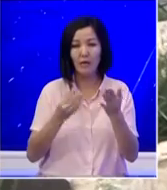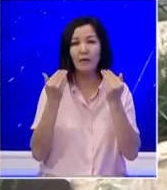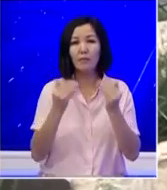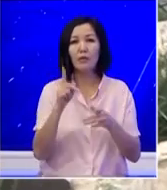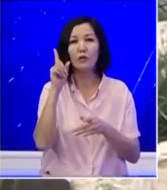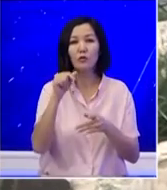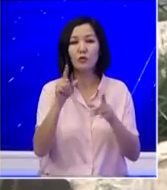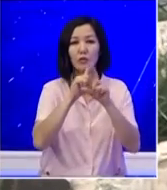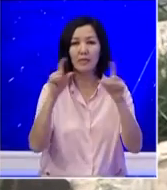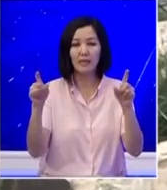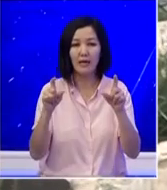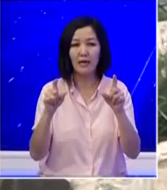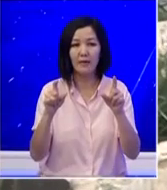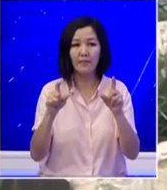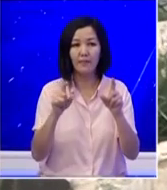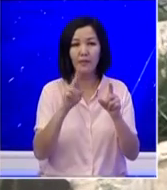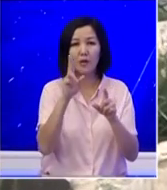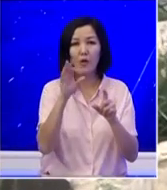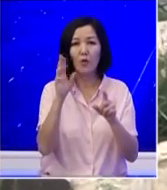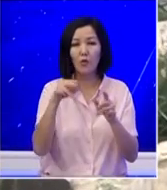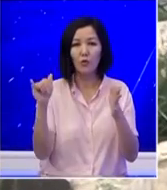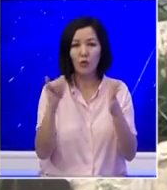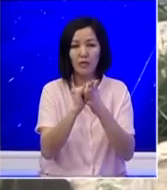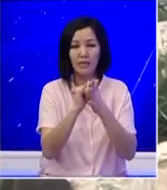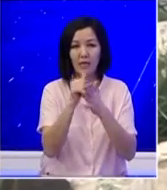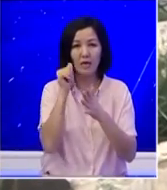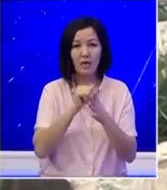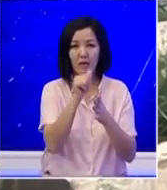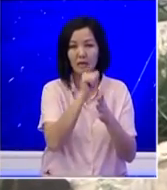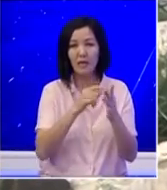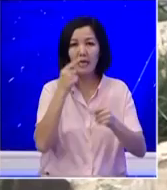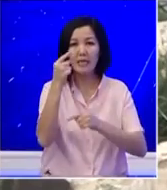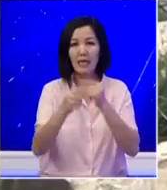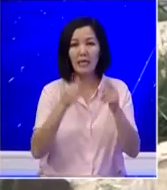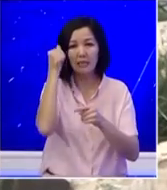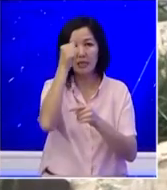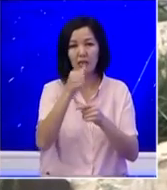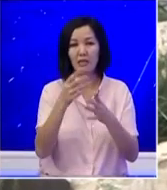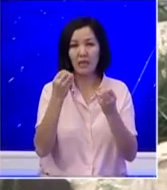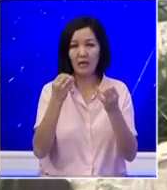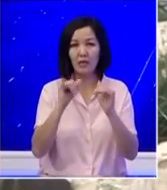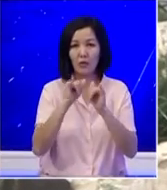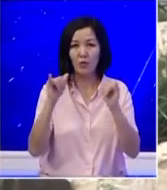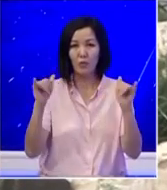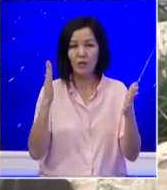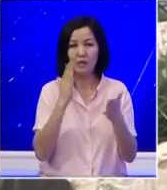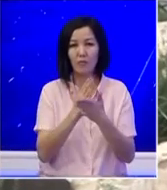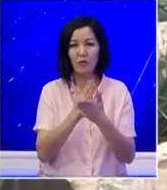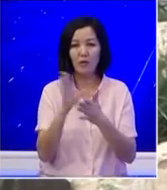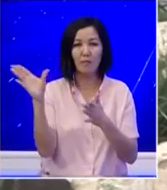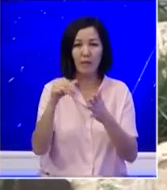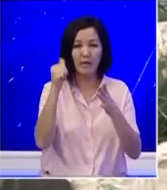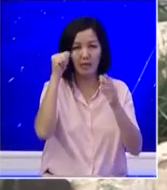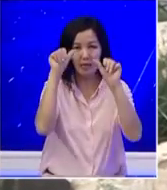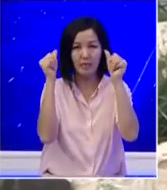100 нысанға деп QR-код орнатсақ, тағыда да келесі жылы жылдап естіп барлық ескерткіштерге